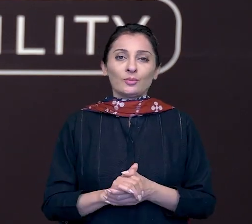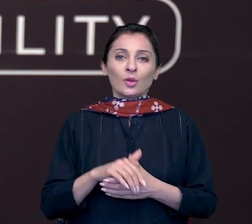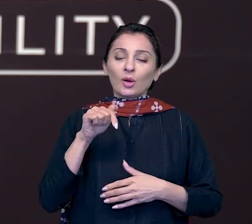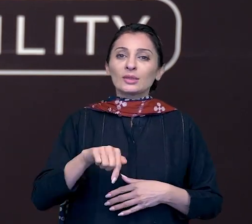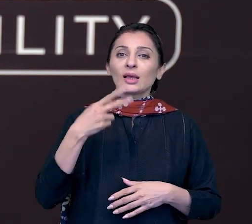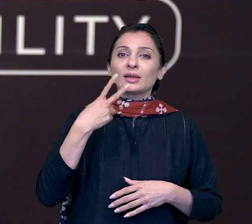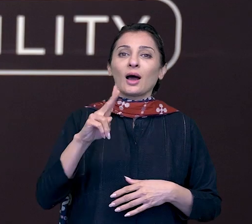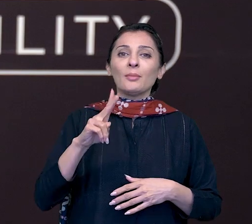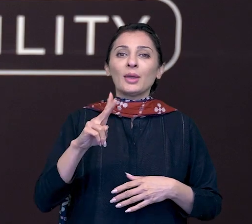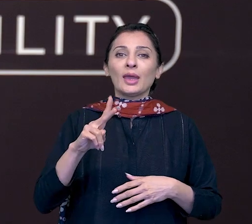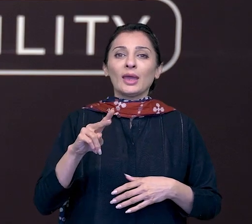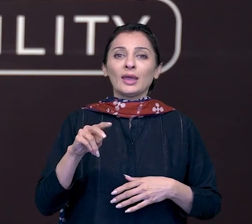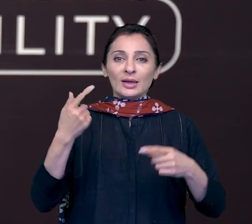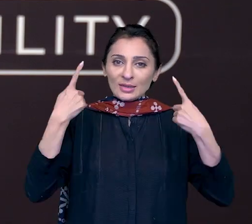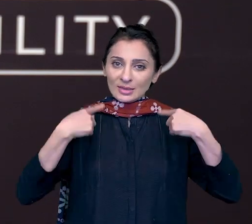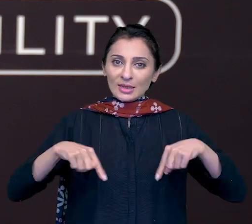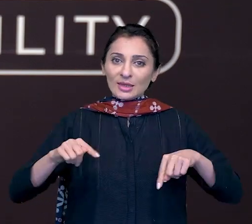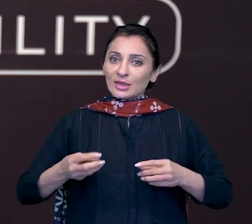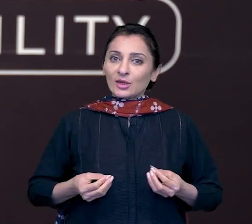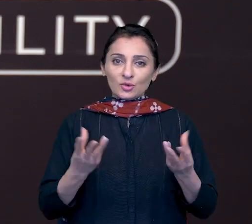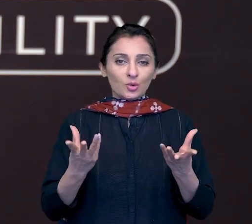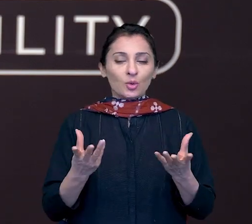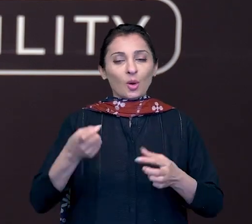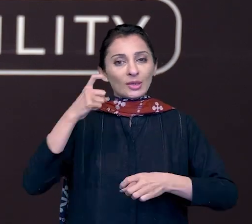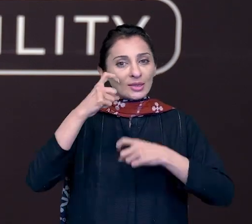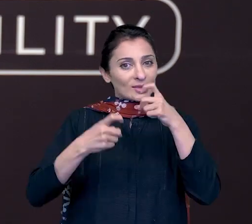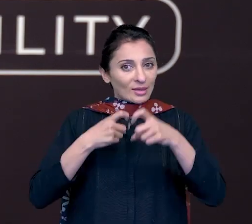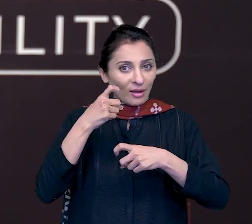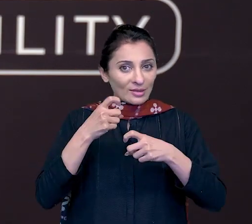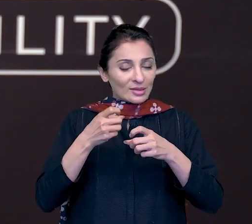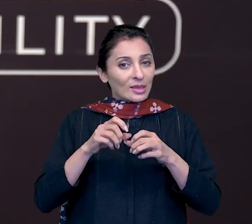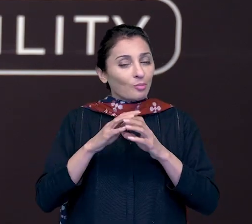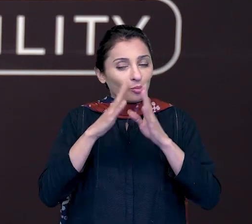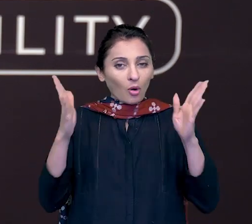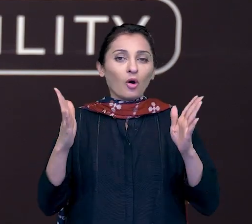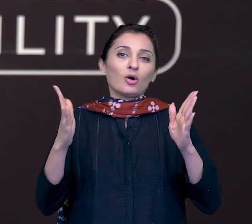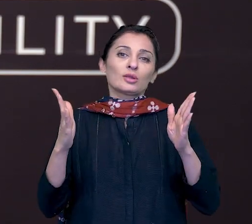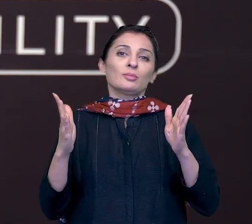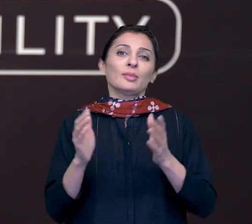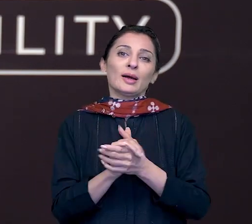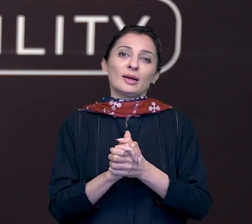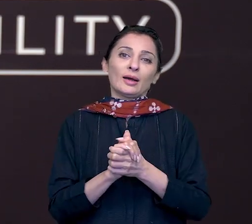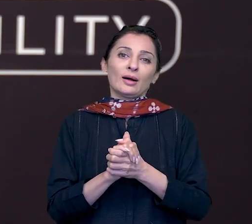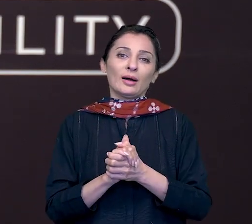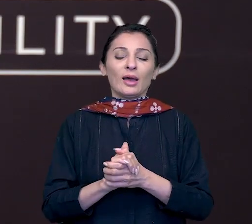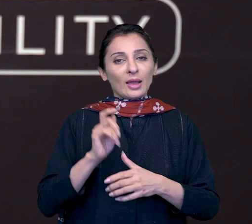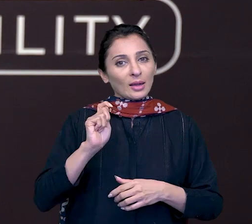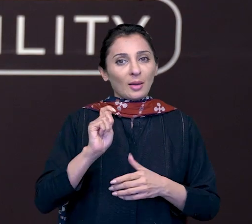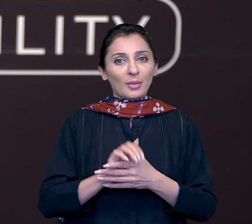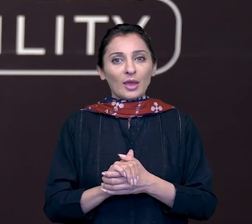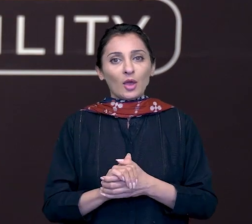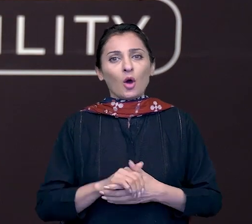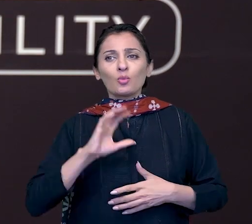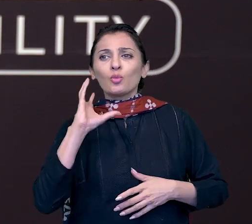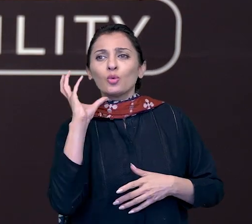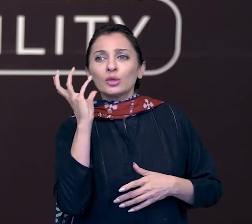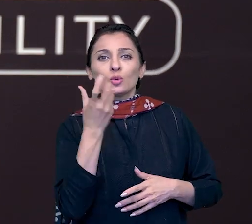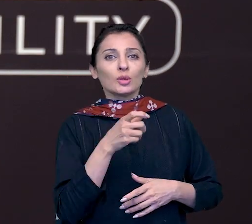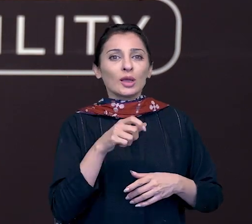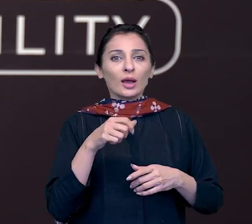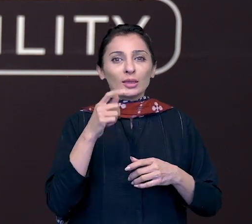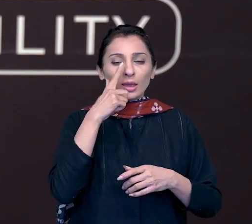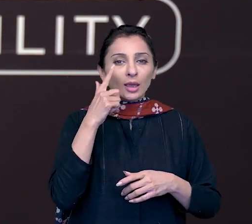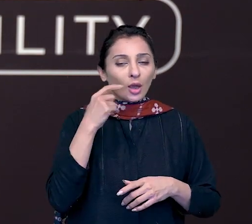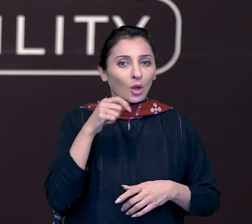एक ये बहुत बड़ी साइंस की फील्ड है जिसमें पूरी दुनिया से साइंसदान इस एक सवाल के पीछे काम कर रहे